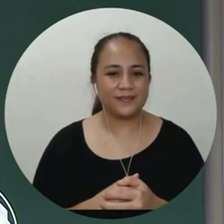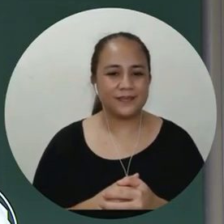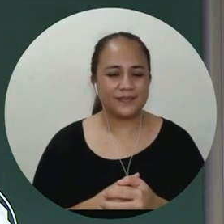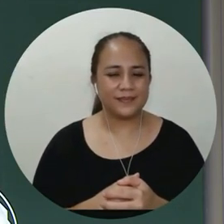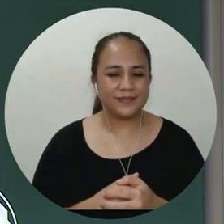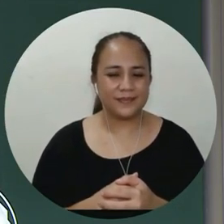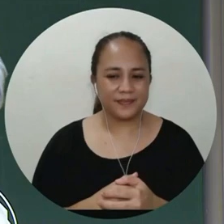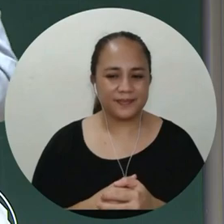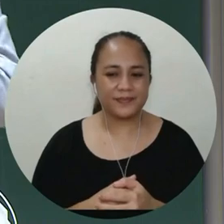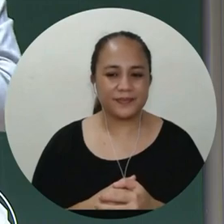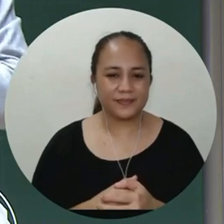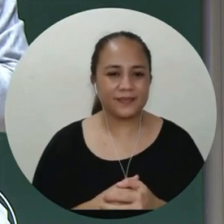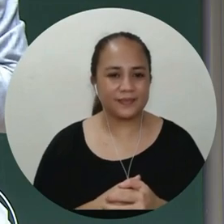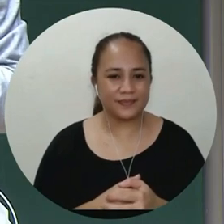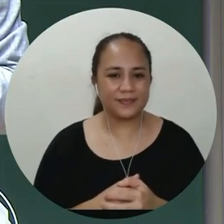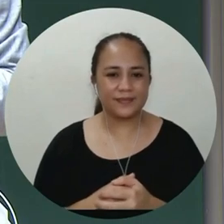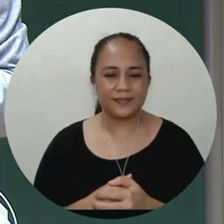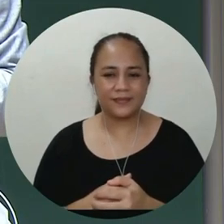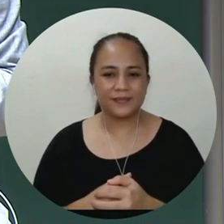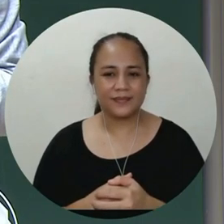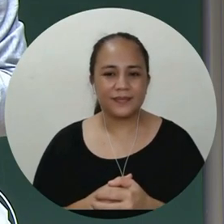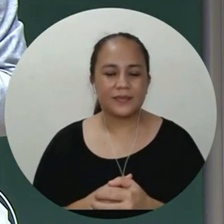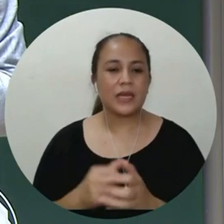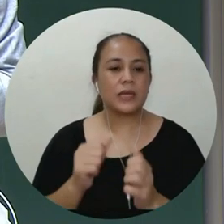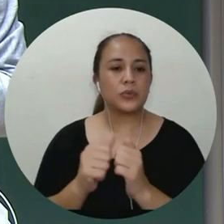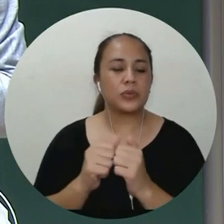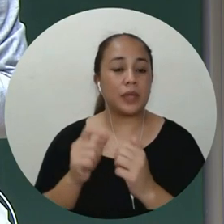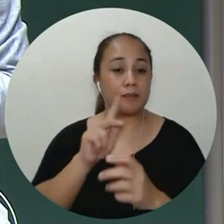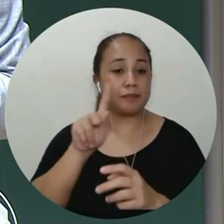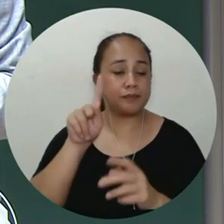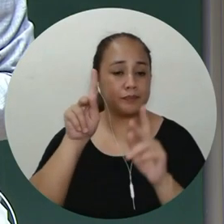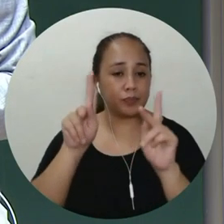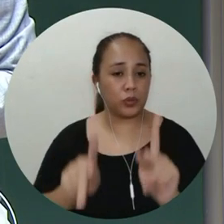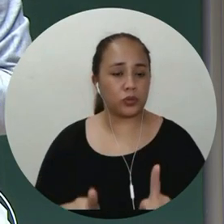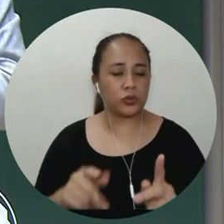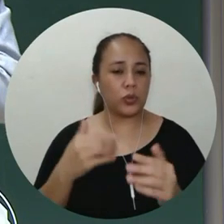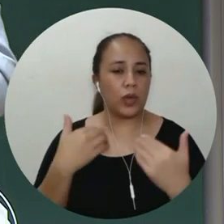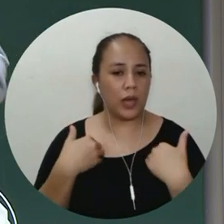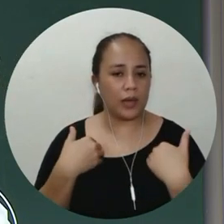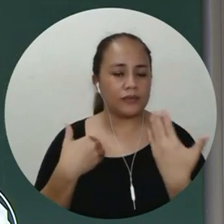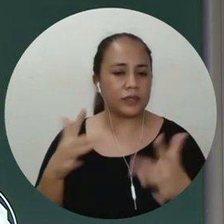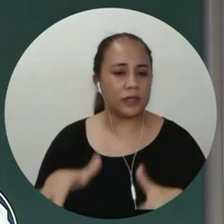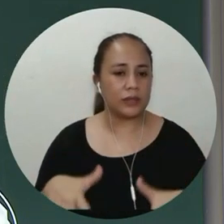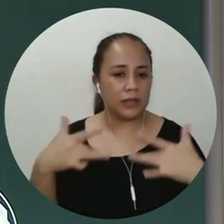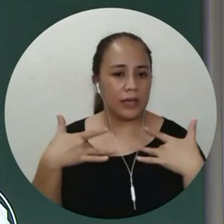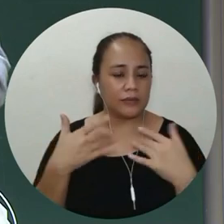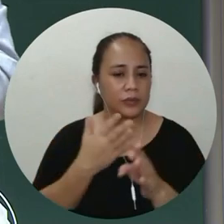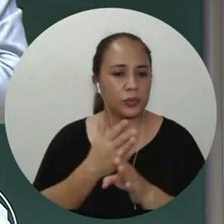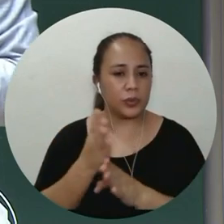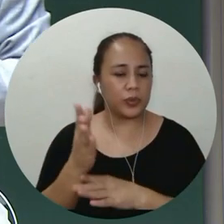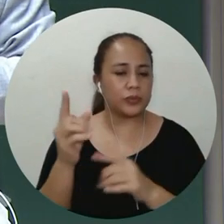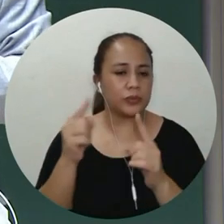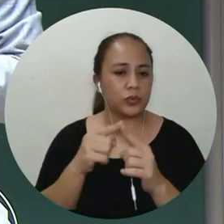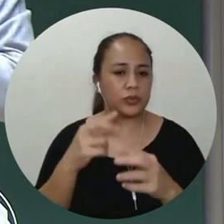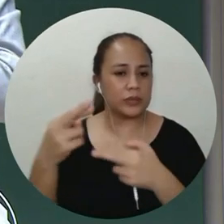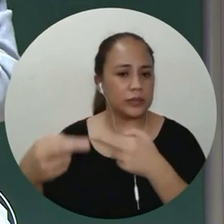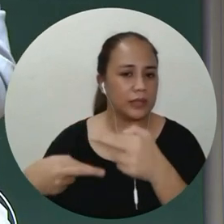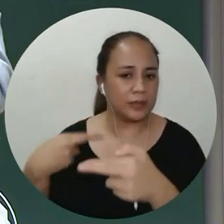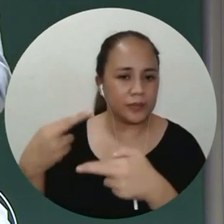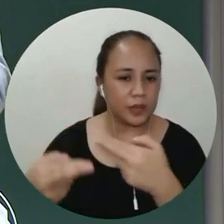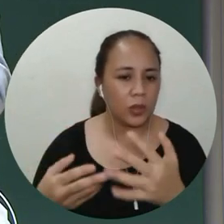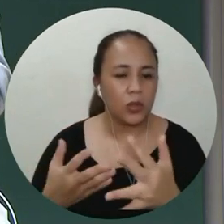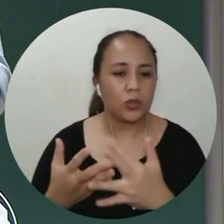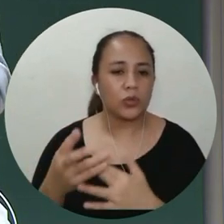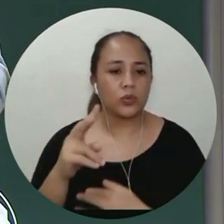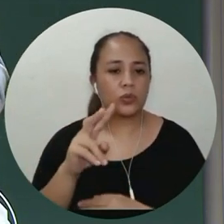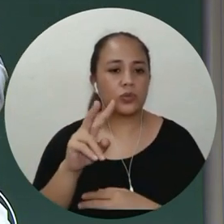영적으로 나가는 자세가 되어 있는 사람이죠. It is a person who has fixed their life direction to the remnant, to 237 and the